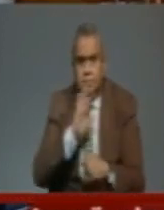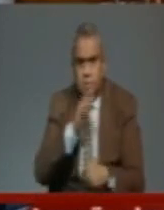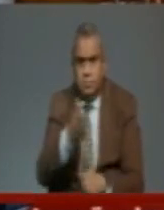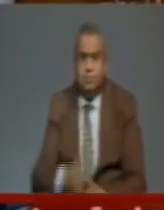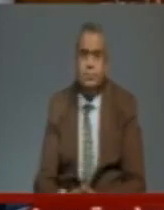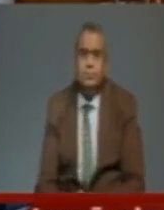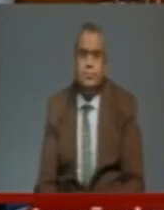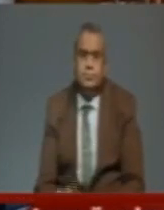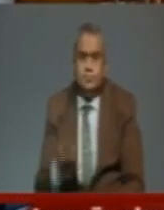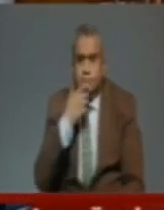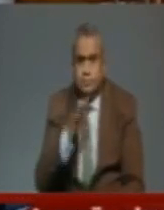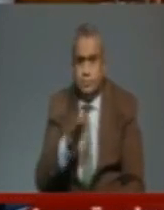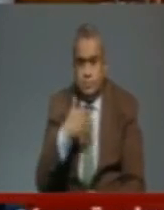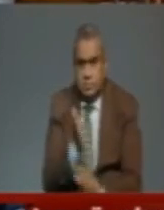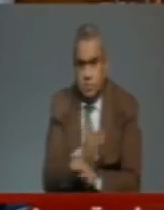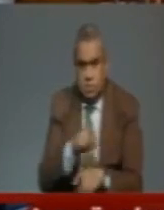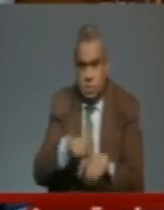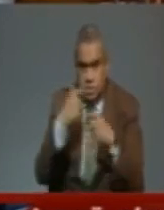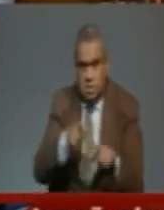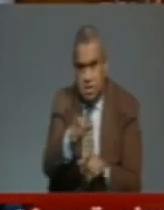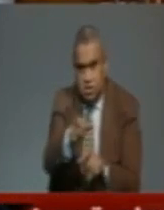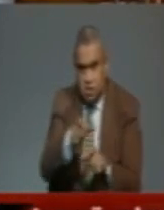ده شكل يا فندم الحاجز الشرقي، وده الرصيف اللي اتعمل وراه.